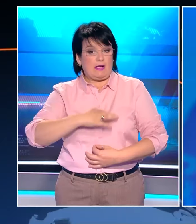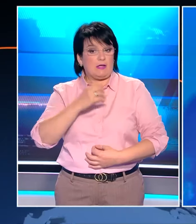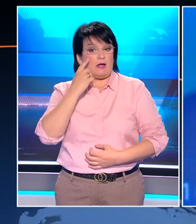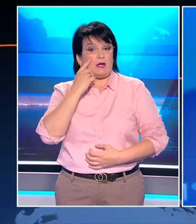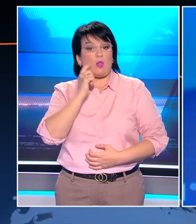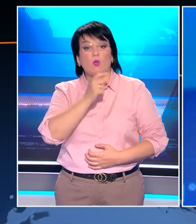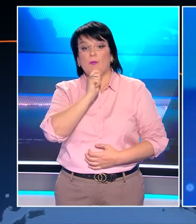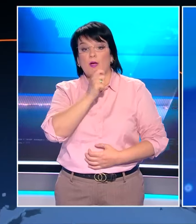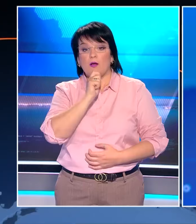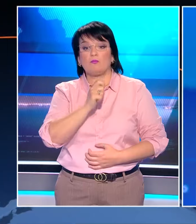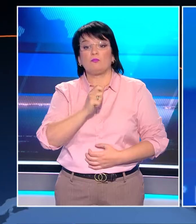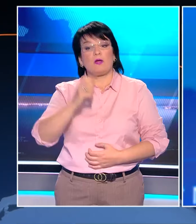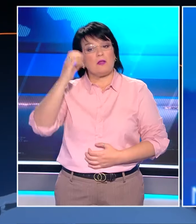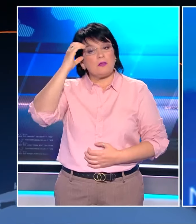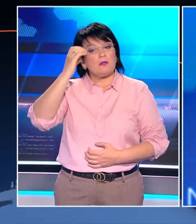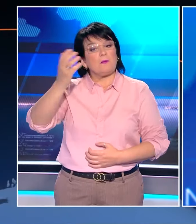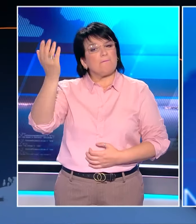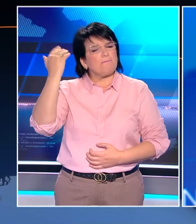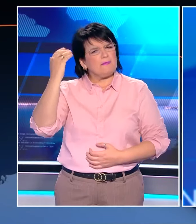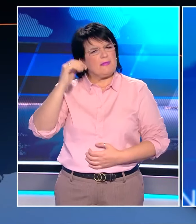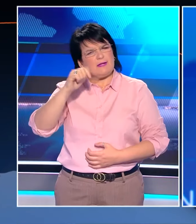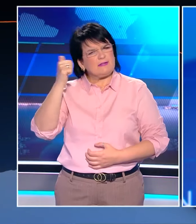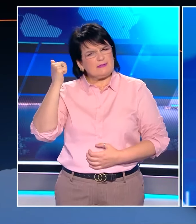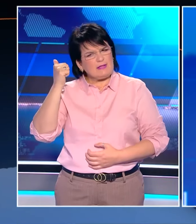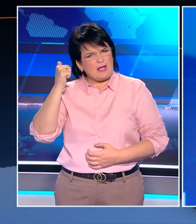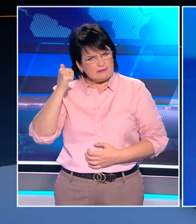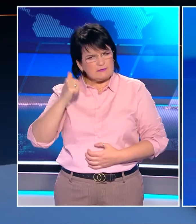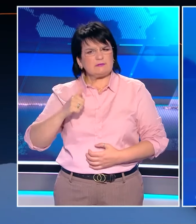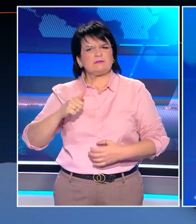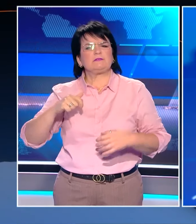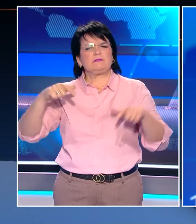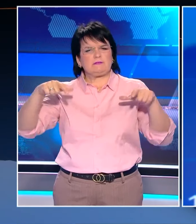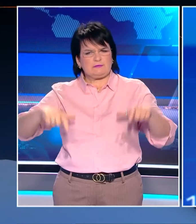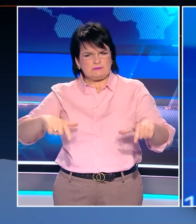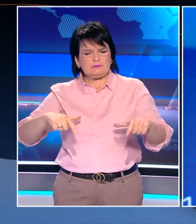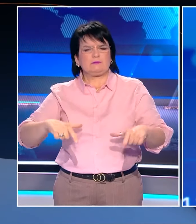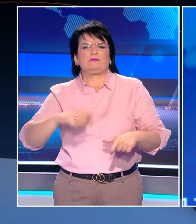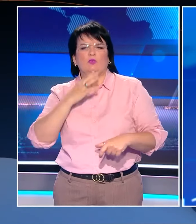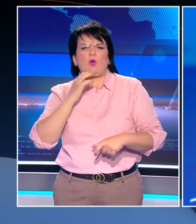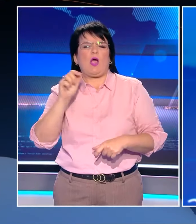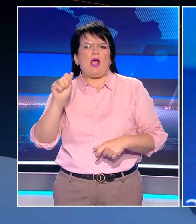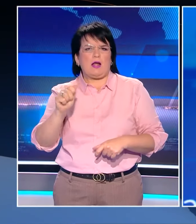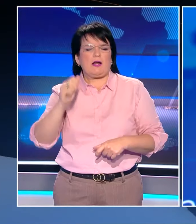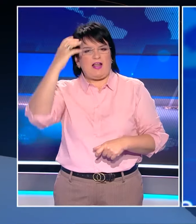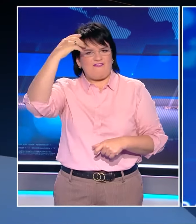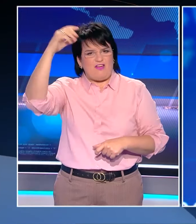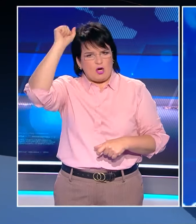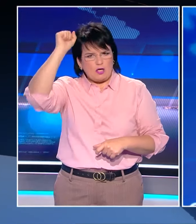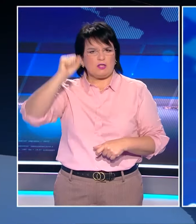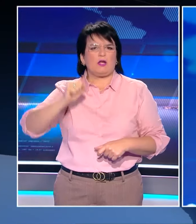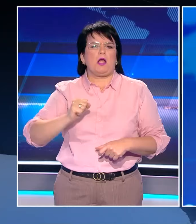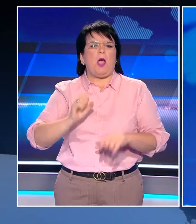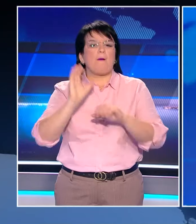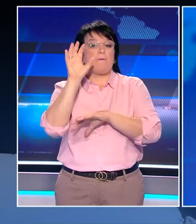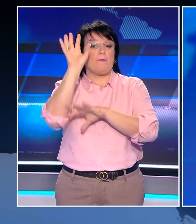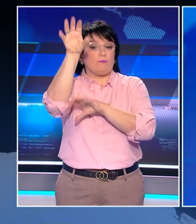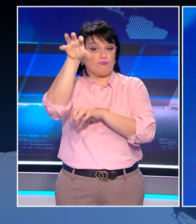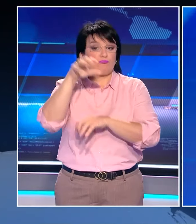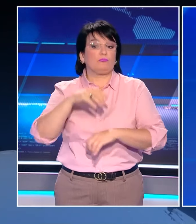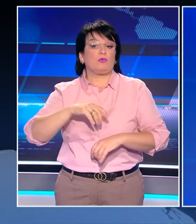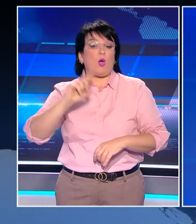ένα ρεπορτάζ από όσα συνέβησαν χθες μετά την στέψη στην Uber Arena. Παίκτες και επιτελείο με δάκρυα στα